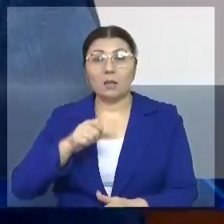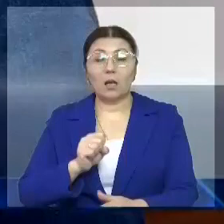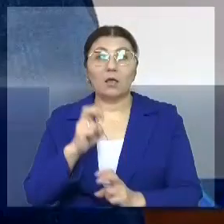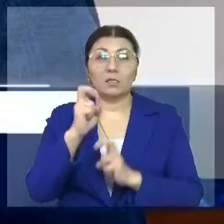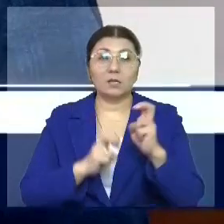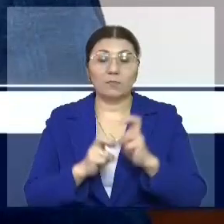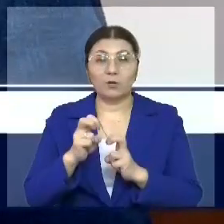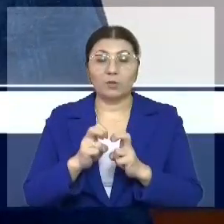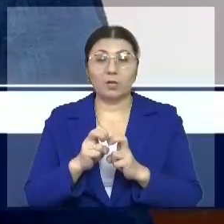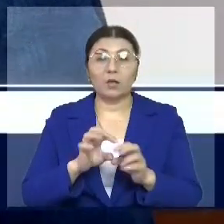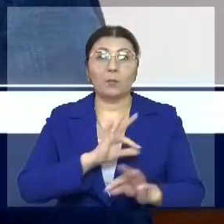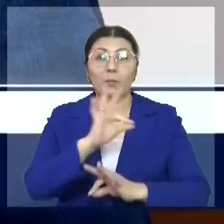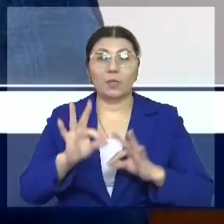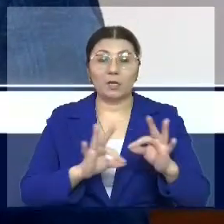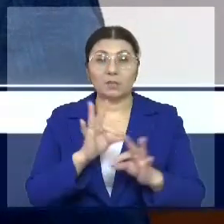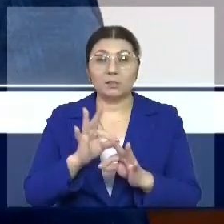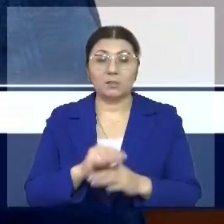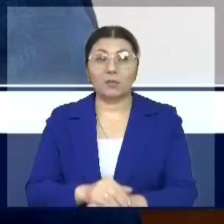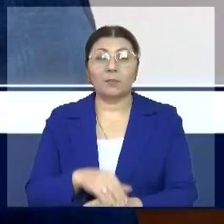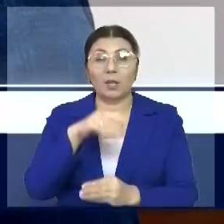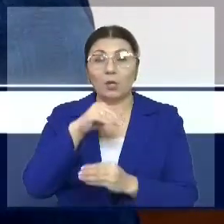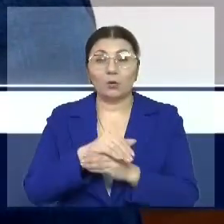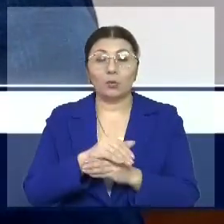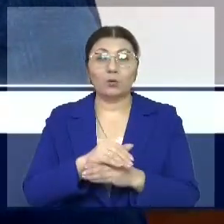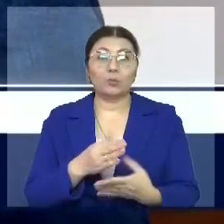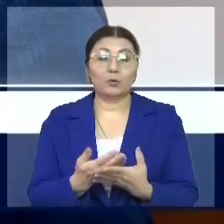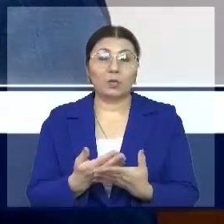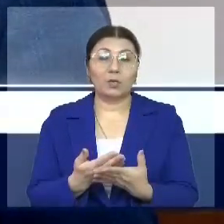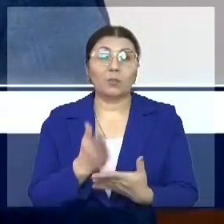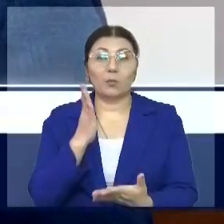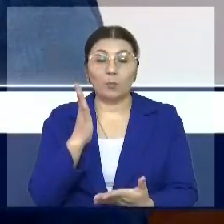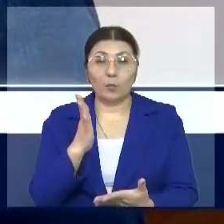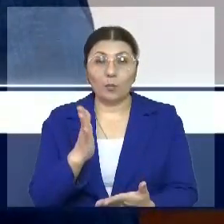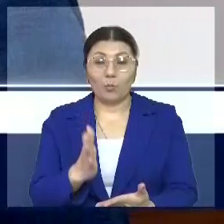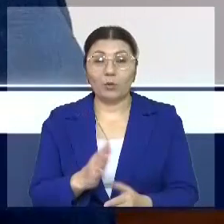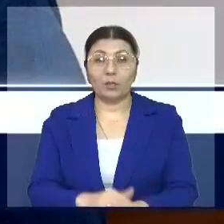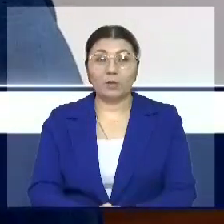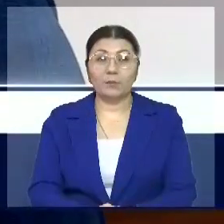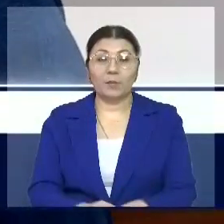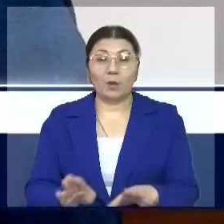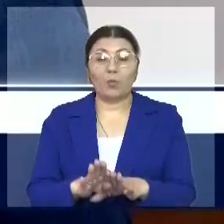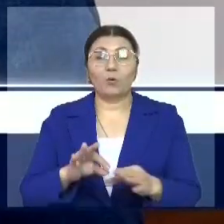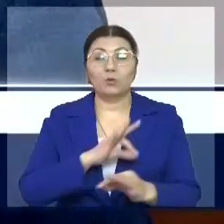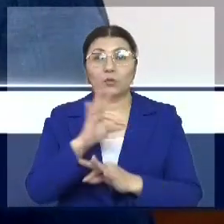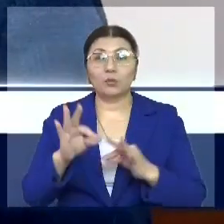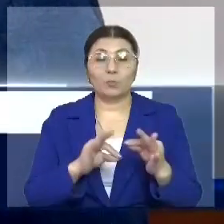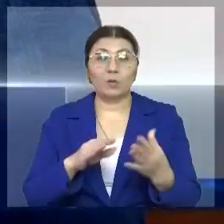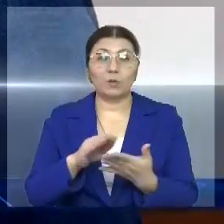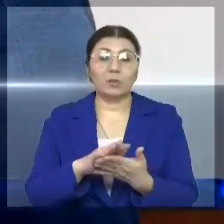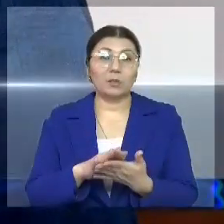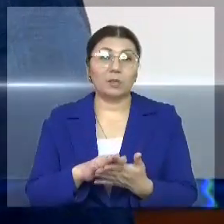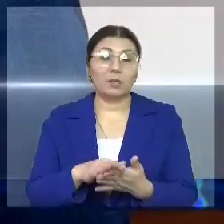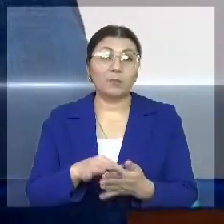заводының жобасына толықтырулар мен түзетулер енгізіп, сол жобаны қайтадан іске асыру жобасы